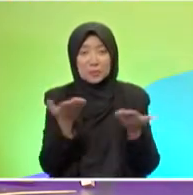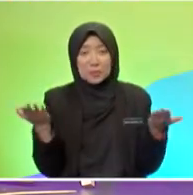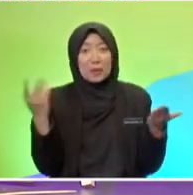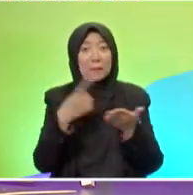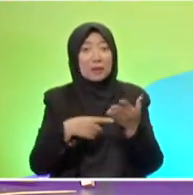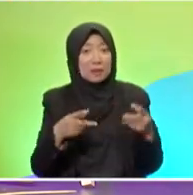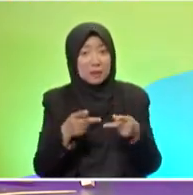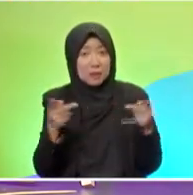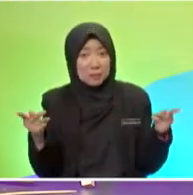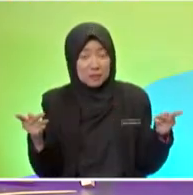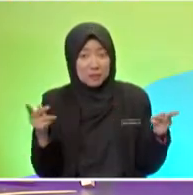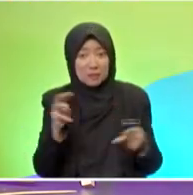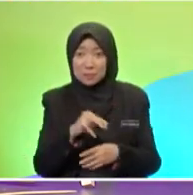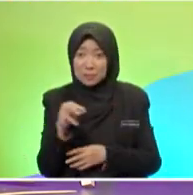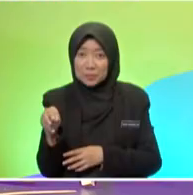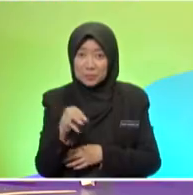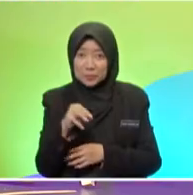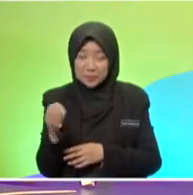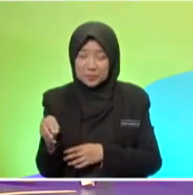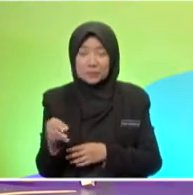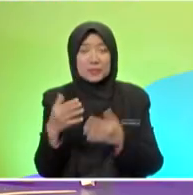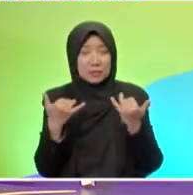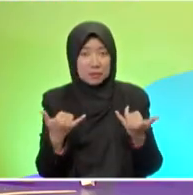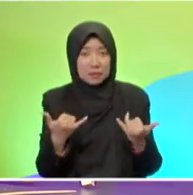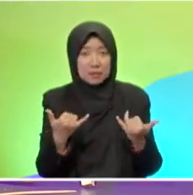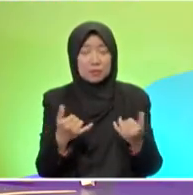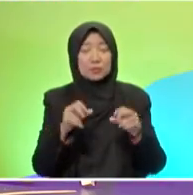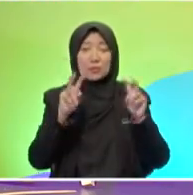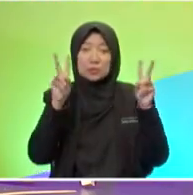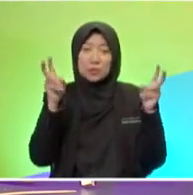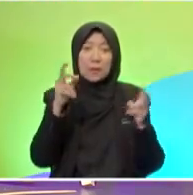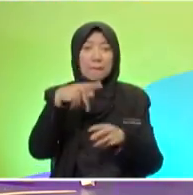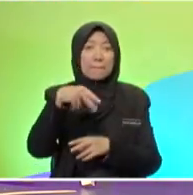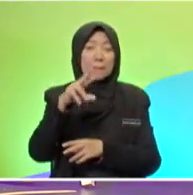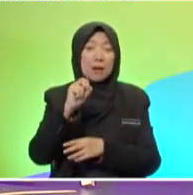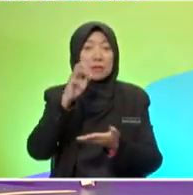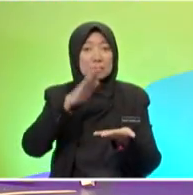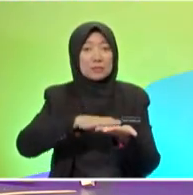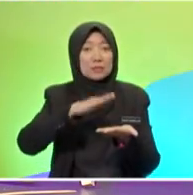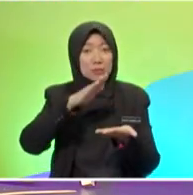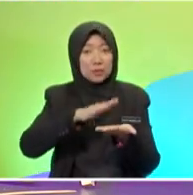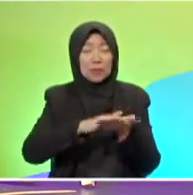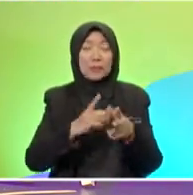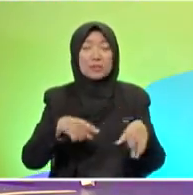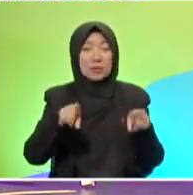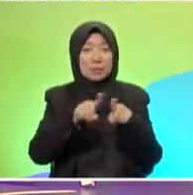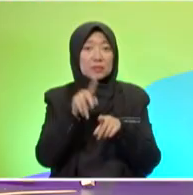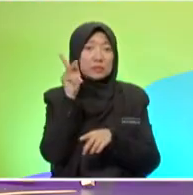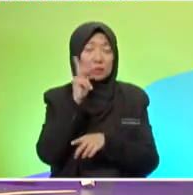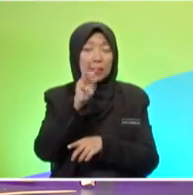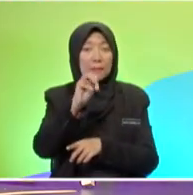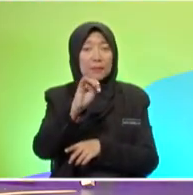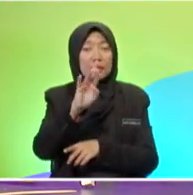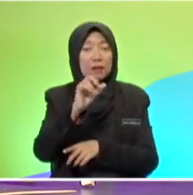adik-adik? Seperti biasa, anda sedang menonton slot prasekolah di Didik TV KPM bertemankan saya, Shamira Nazir. Di mana pada hari